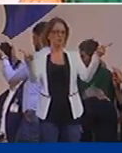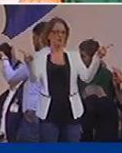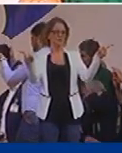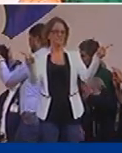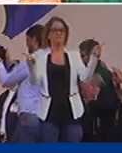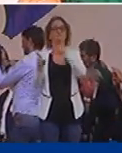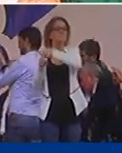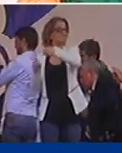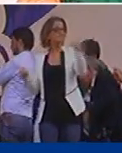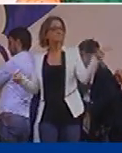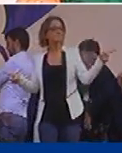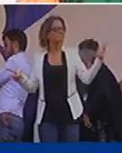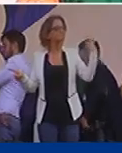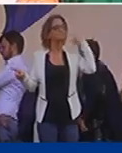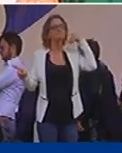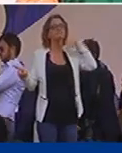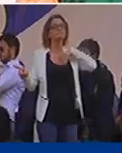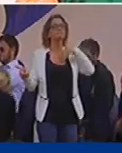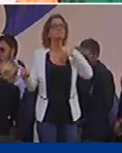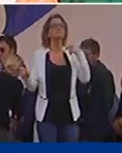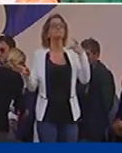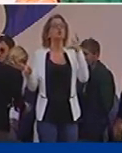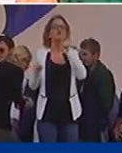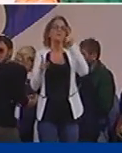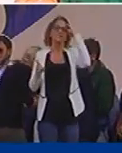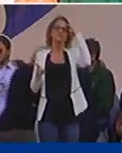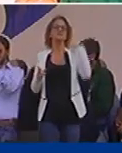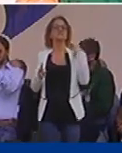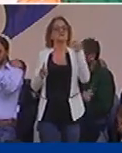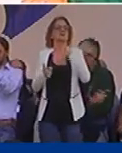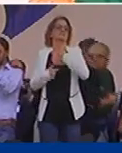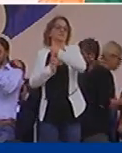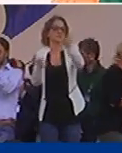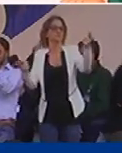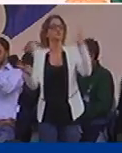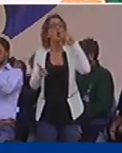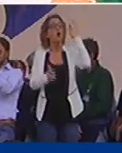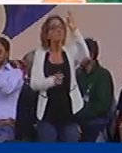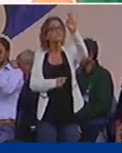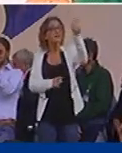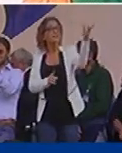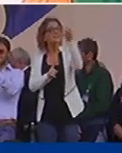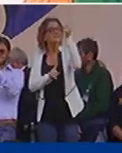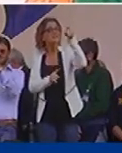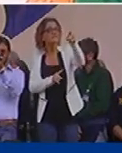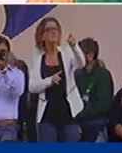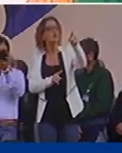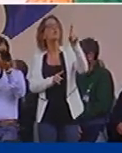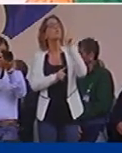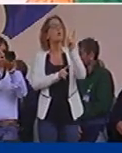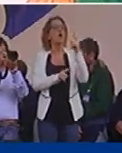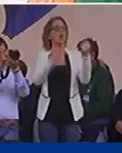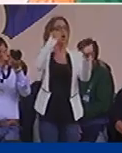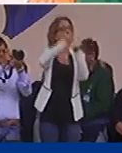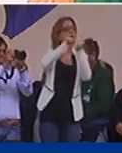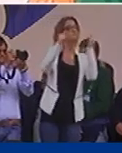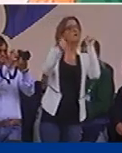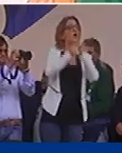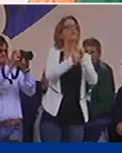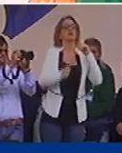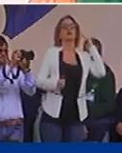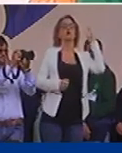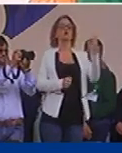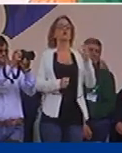Ritenetemi al vostro servizio, se il vostro obiettivo è combattere orgogliosi,